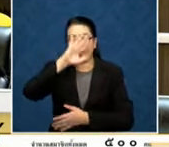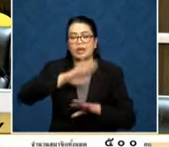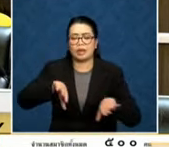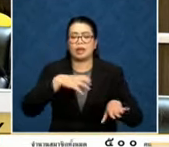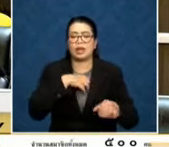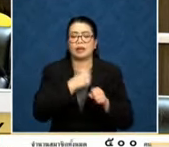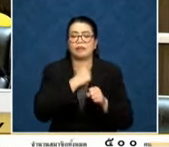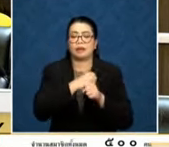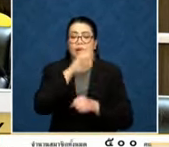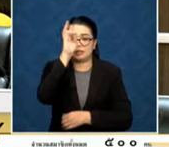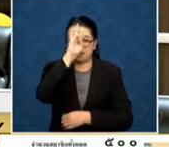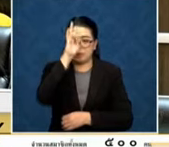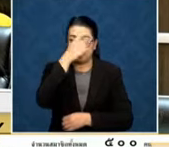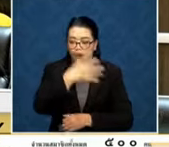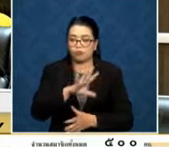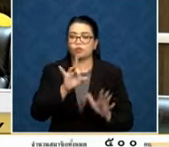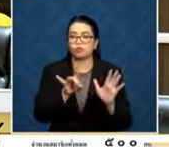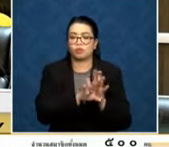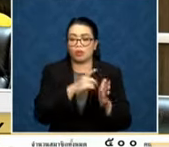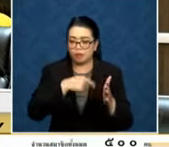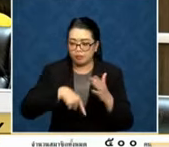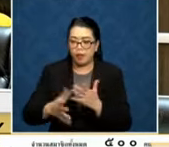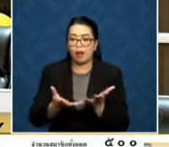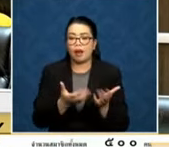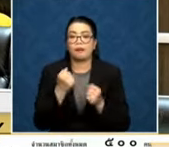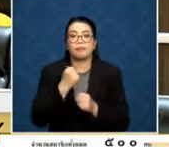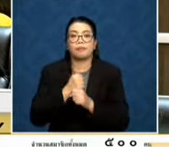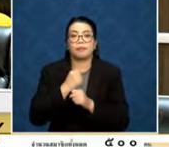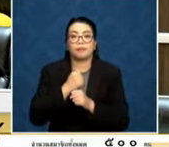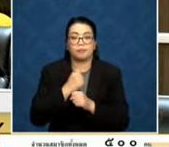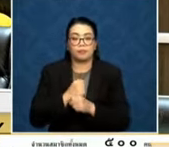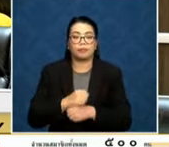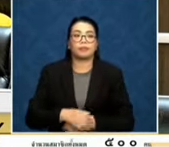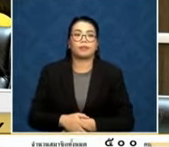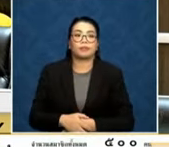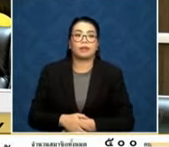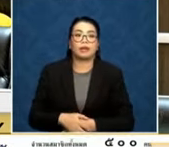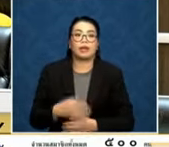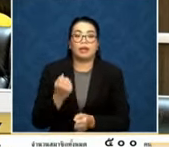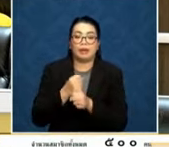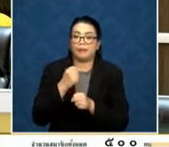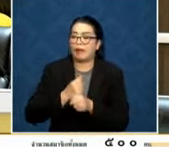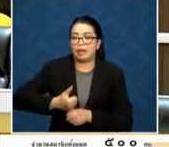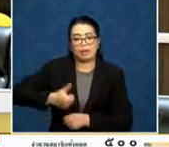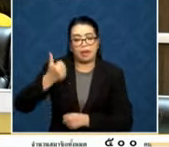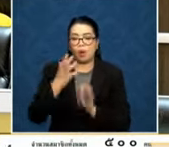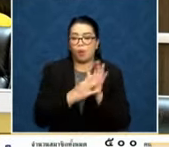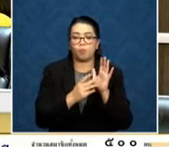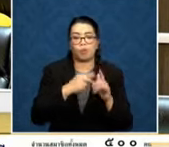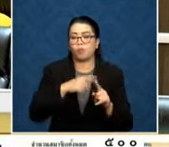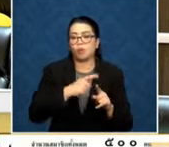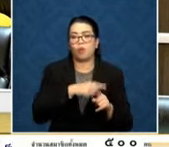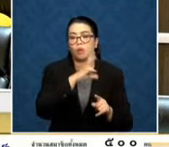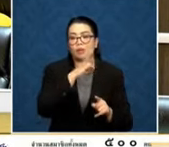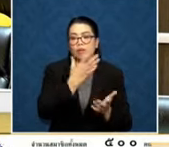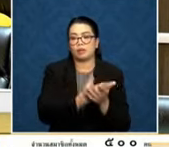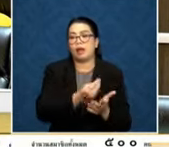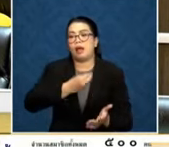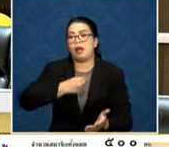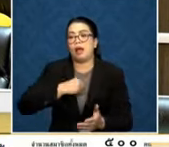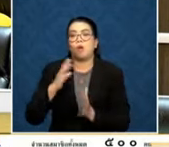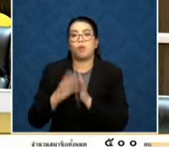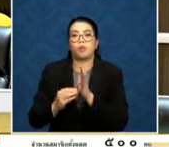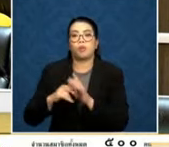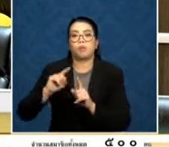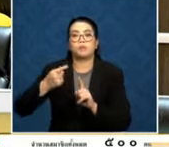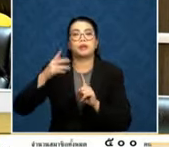เซเว่นเพราะเรู้ว่าวันที่เค้าปัญญาภิวัฒน์รับเค้าเนี่ยครับเค้าได้งานแน่ๆอบรม 6เดือนเนี่ยได้เงินเดือน 15,000แน่